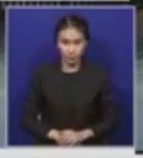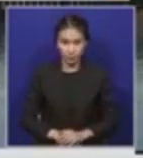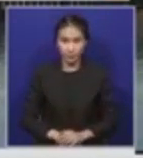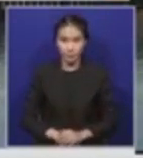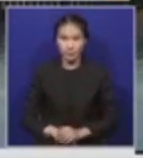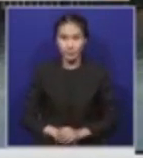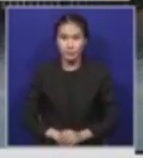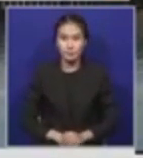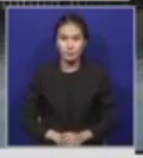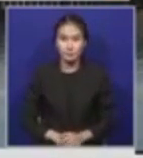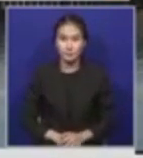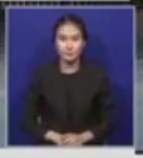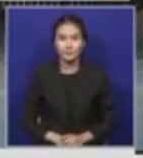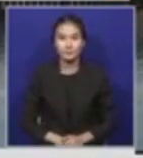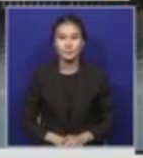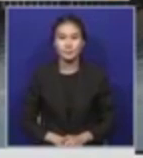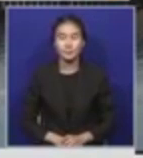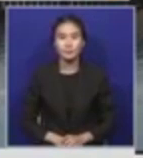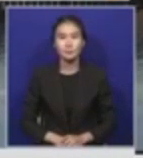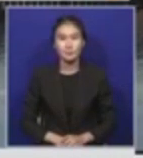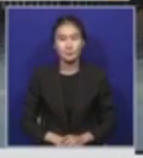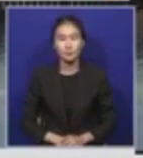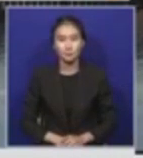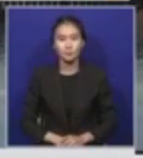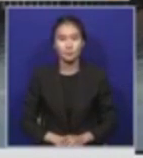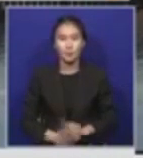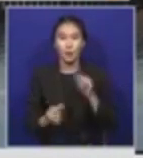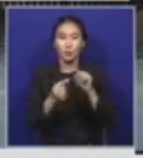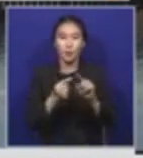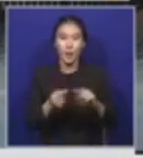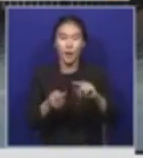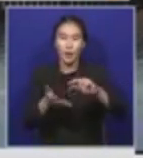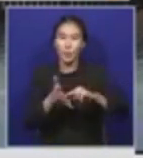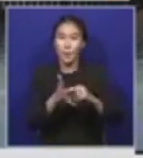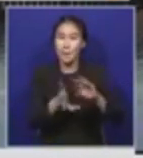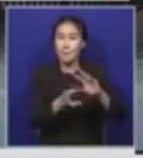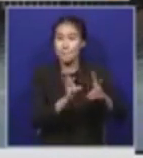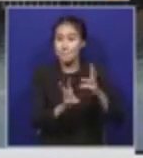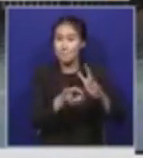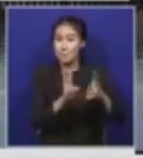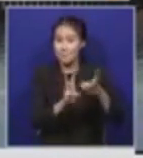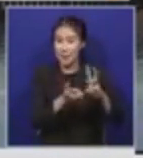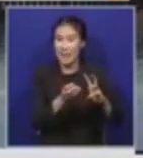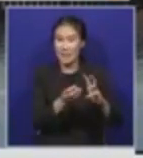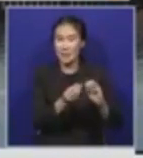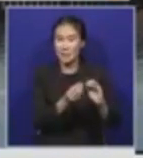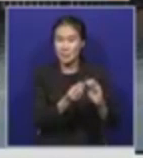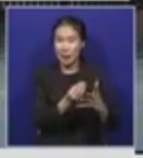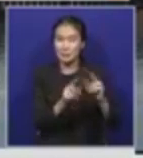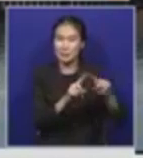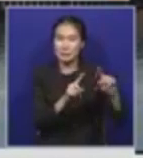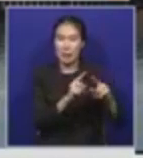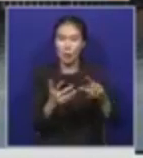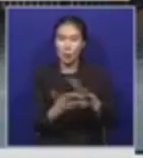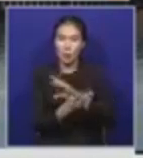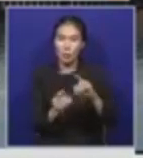นะครับกระบวนการรักษาเมล็ดพันธุ์ของพี่น้องประชาชนนะครับท่านประธานครับเขาใช้ระบบวัฒนธรรมเขาใช้ระ